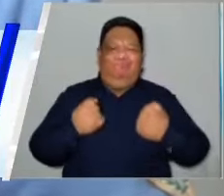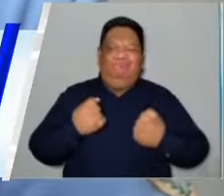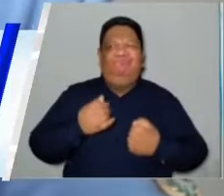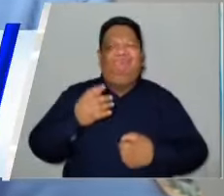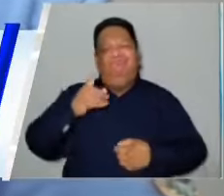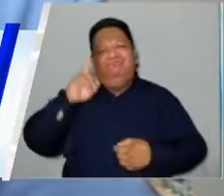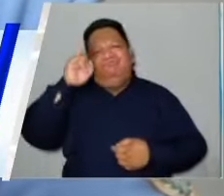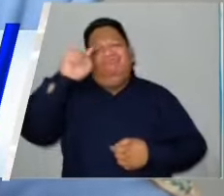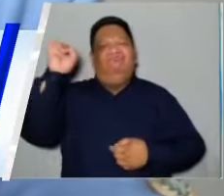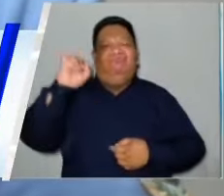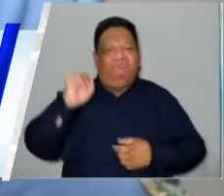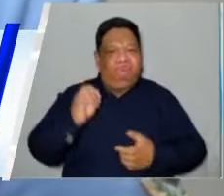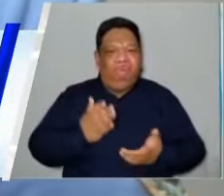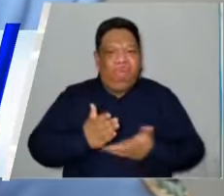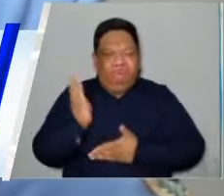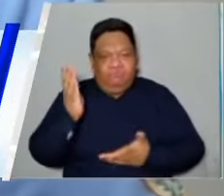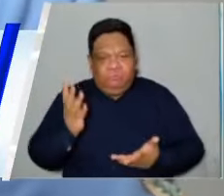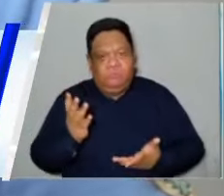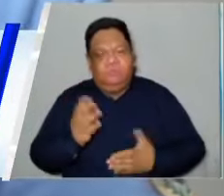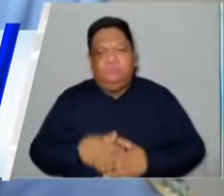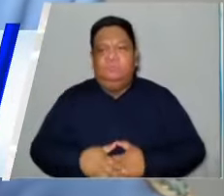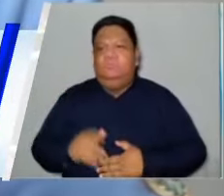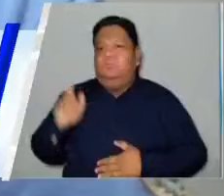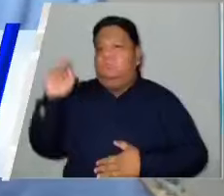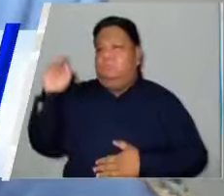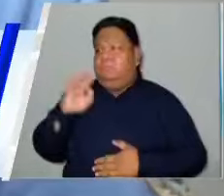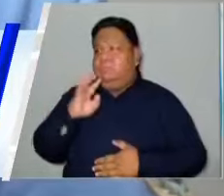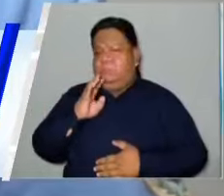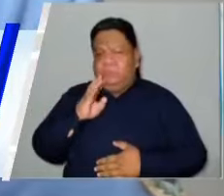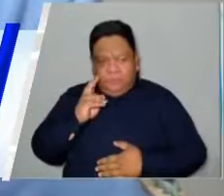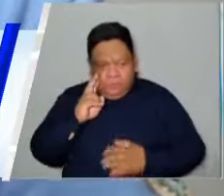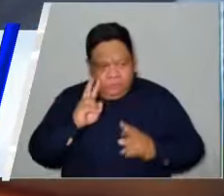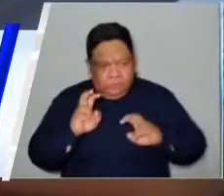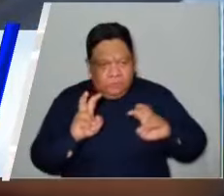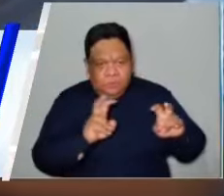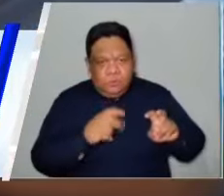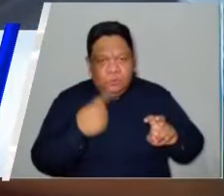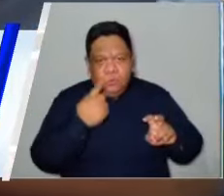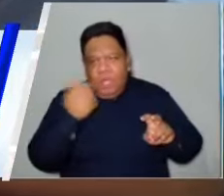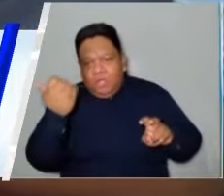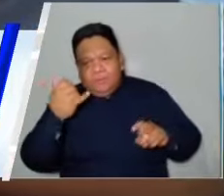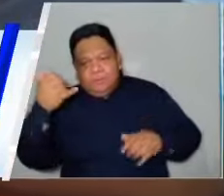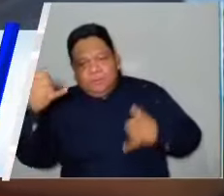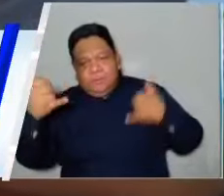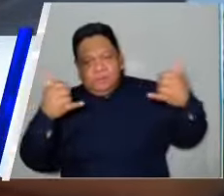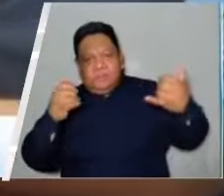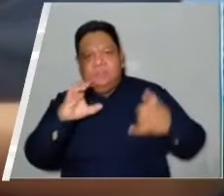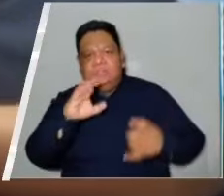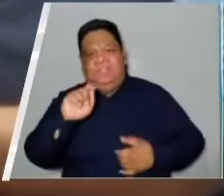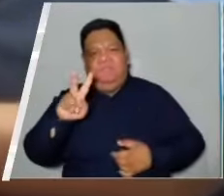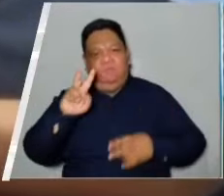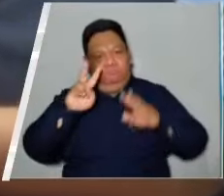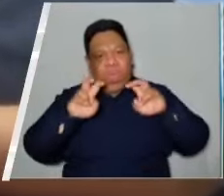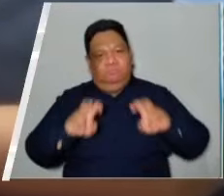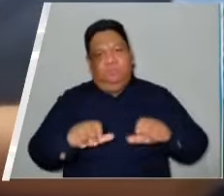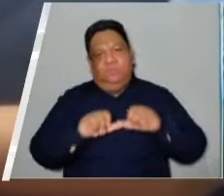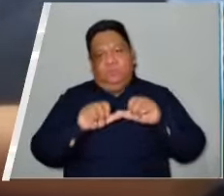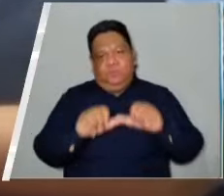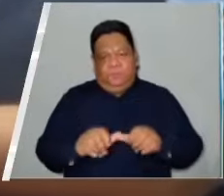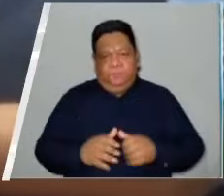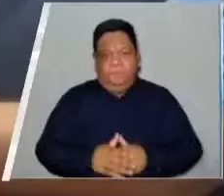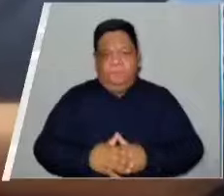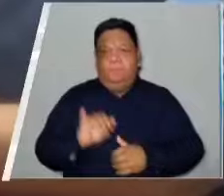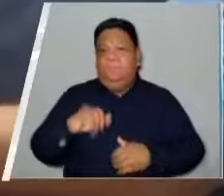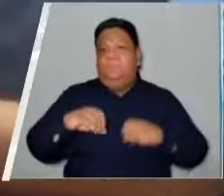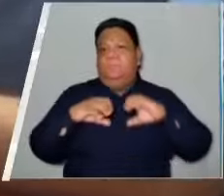Nag-backtracking kung makakaano tayo possible na mas malapit-lapit na CCTV doon sa pinangyarihan. Para sa GMA Integrated News,